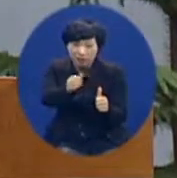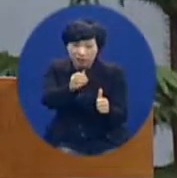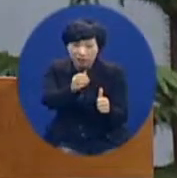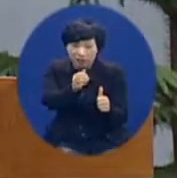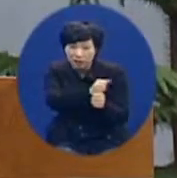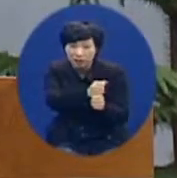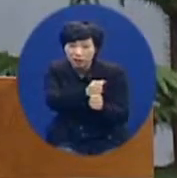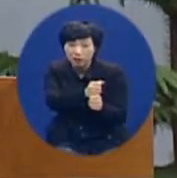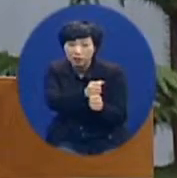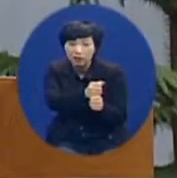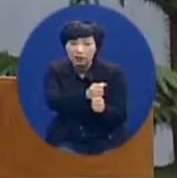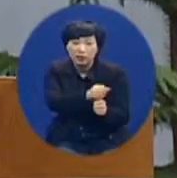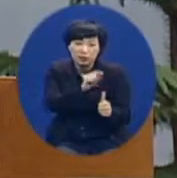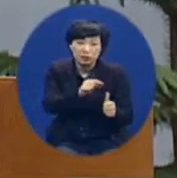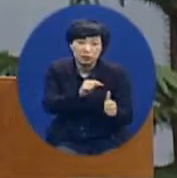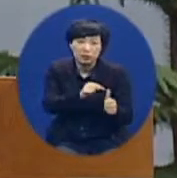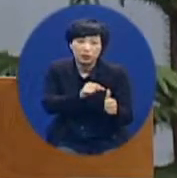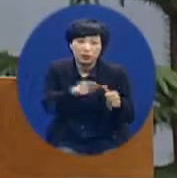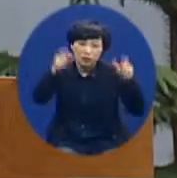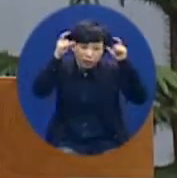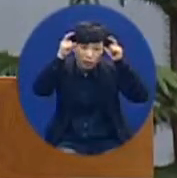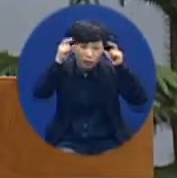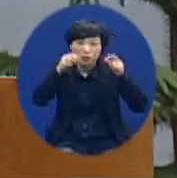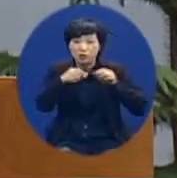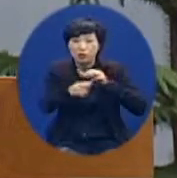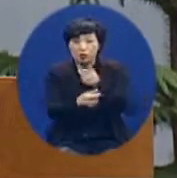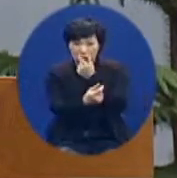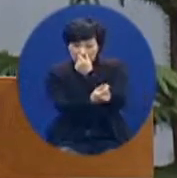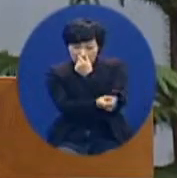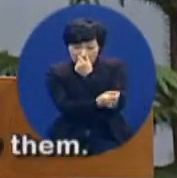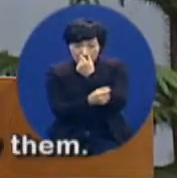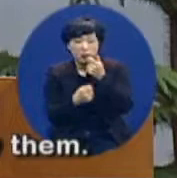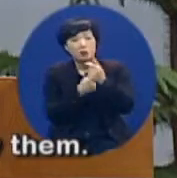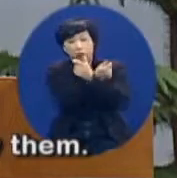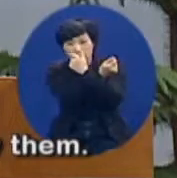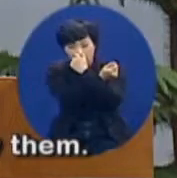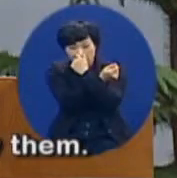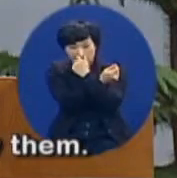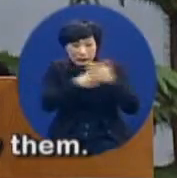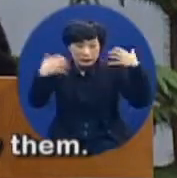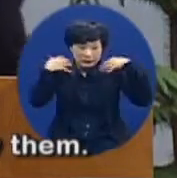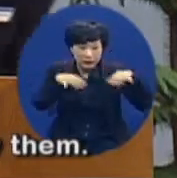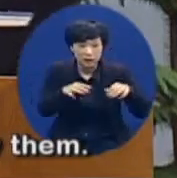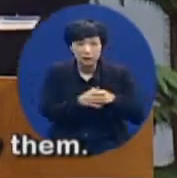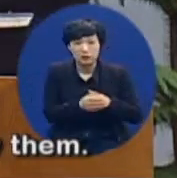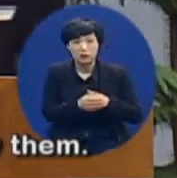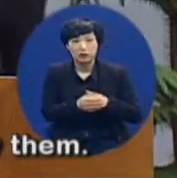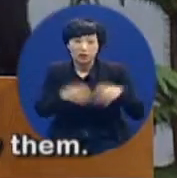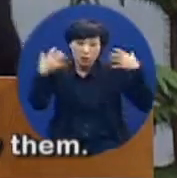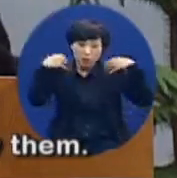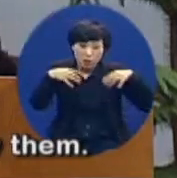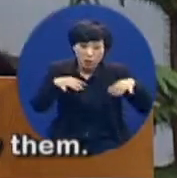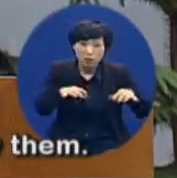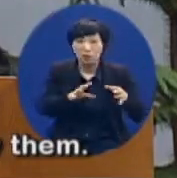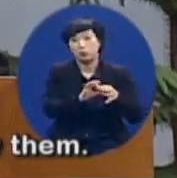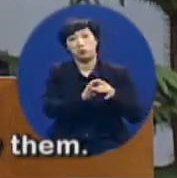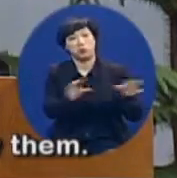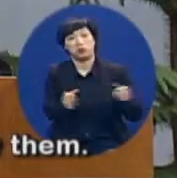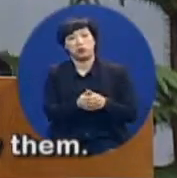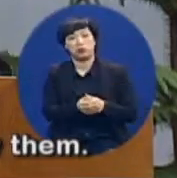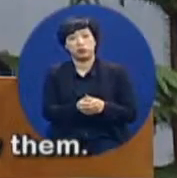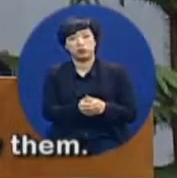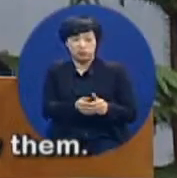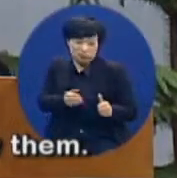소도 살아남는 코끼리도 살아남는 사자도 살아남는 호랑이도 아무것도